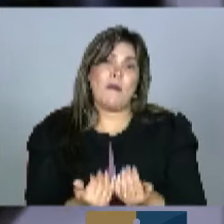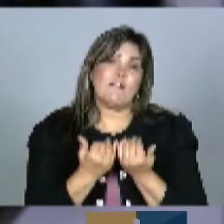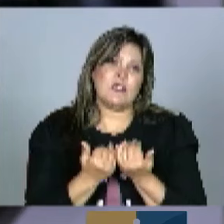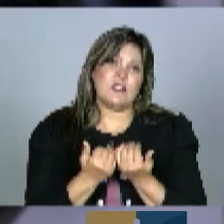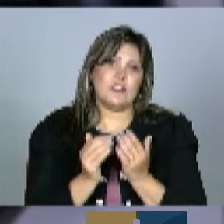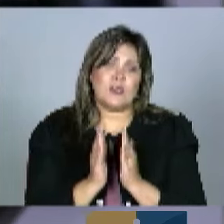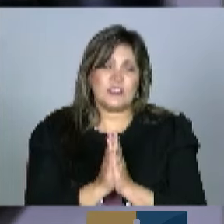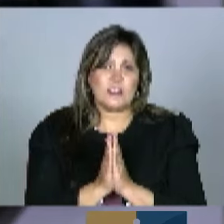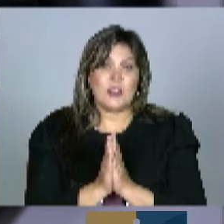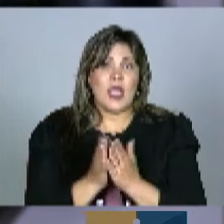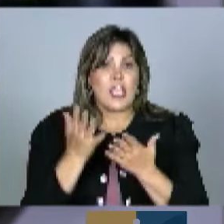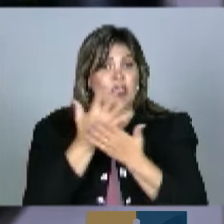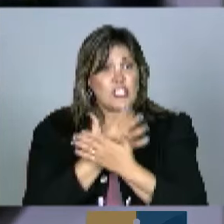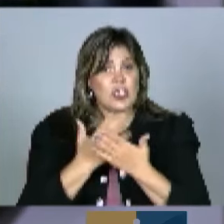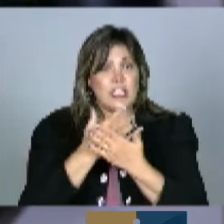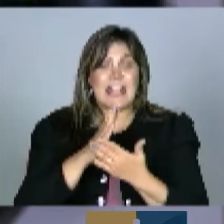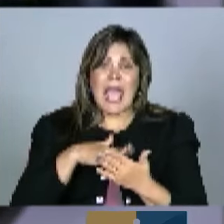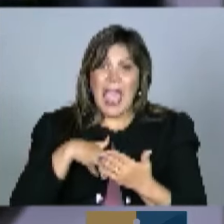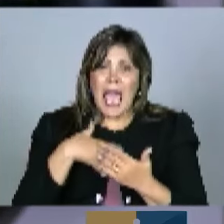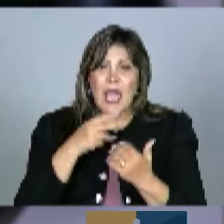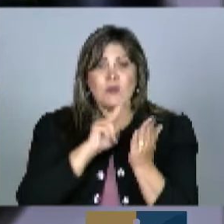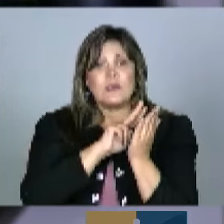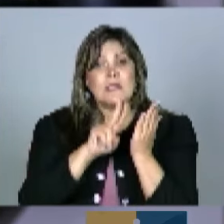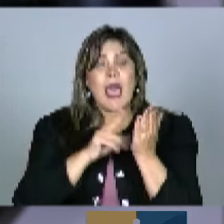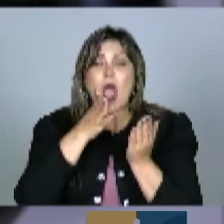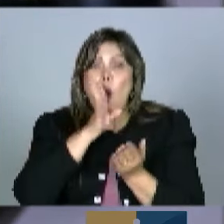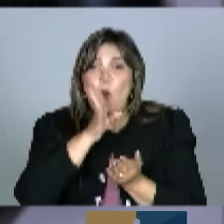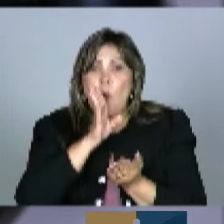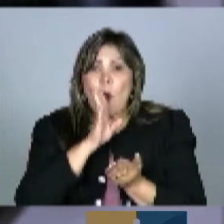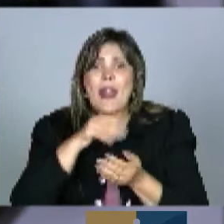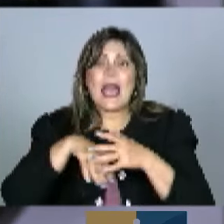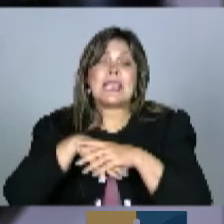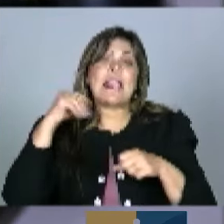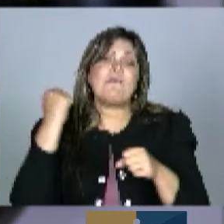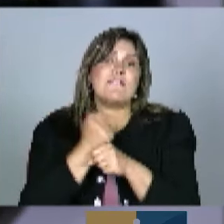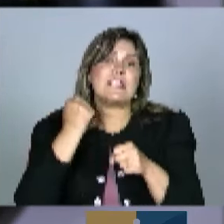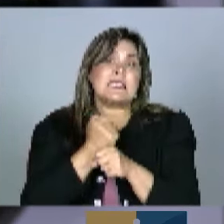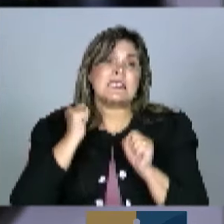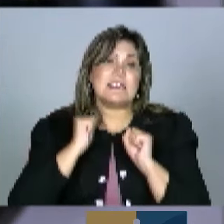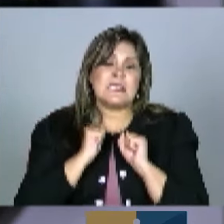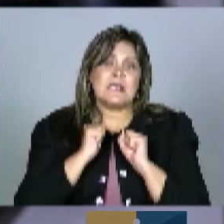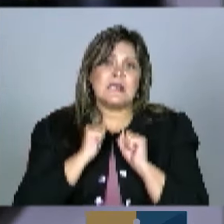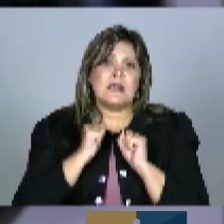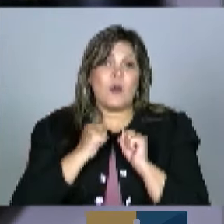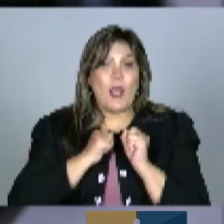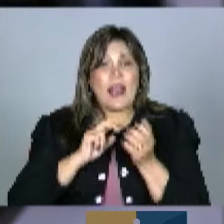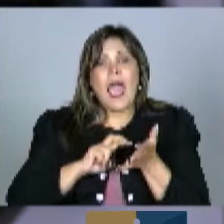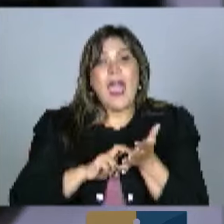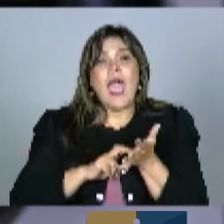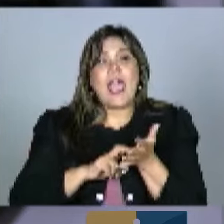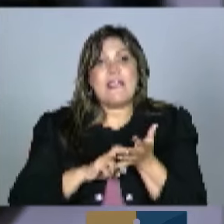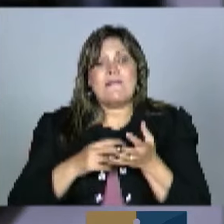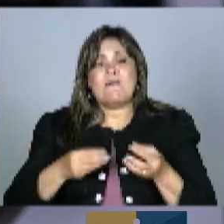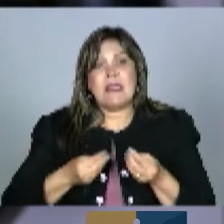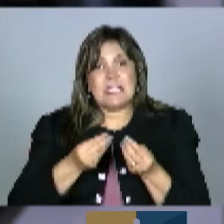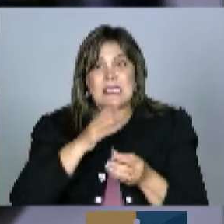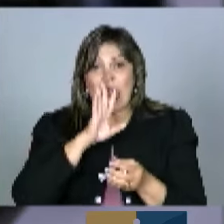هاتوا لنا الصيغه التنفيذيه عشان نطلع لك مستحقاتك وانا اخشى ان انا اسلم اليغه